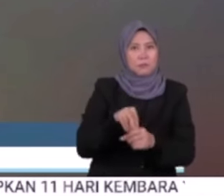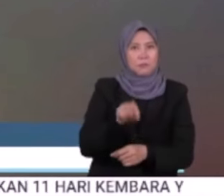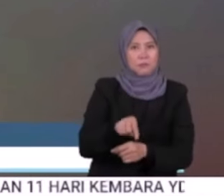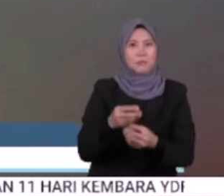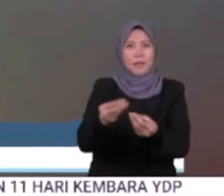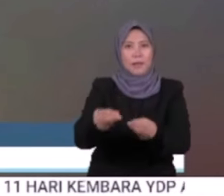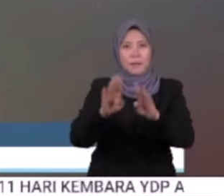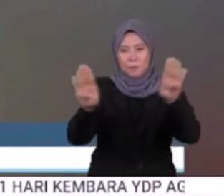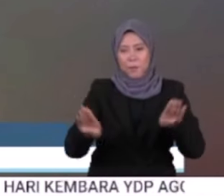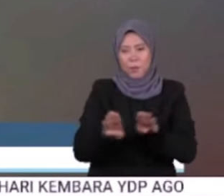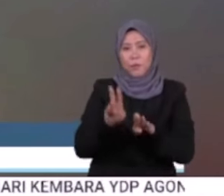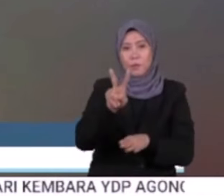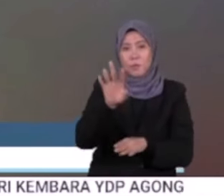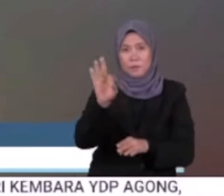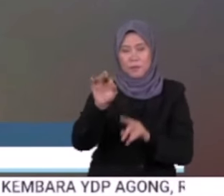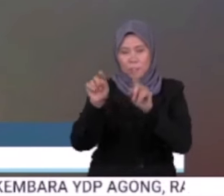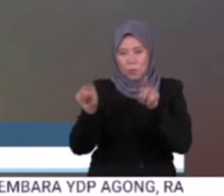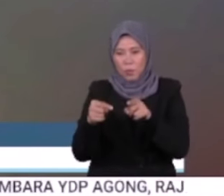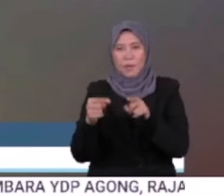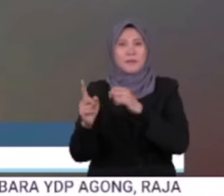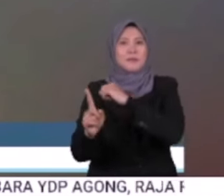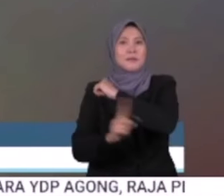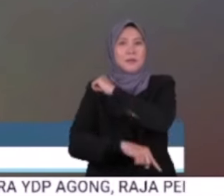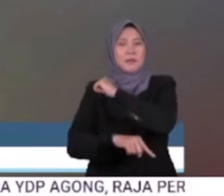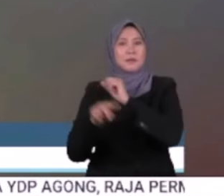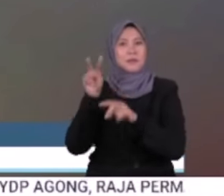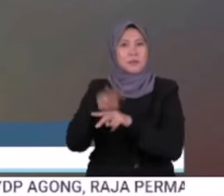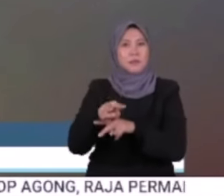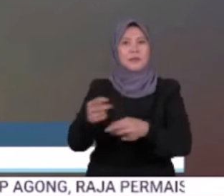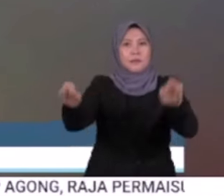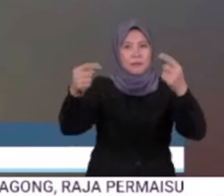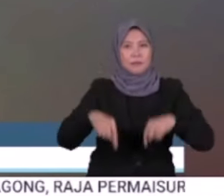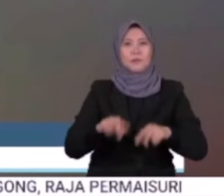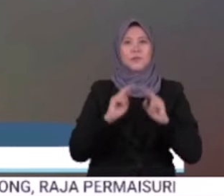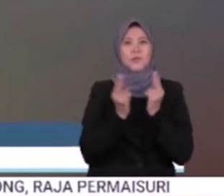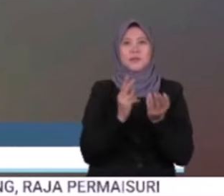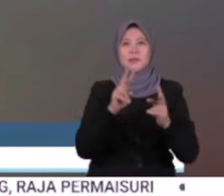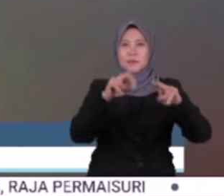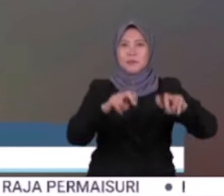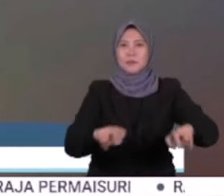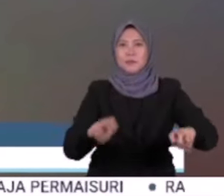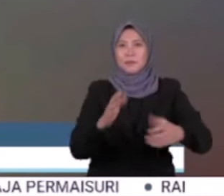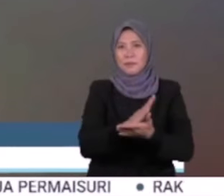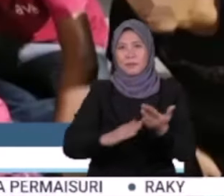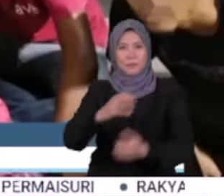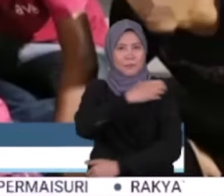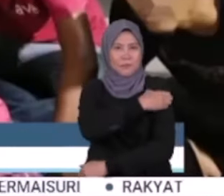telah diberikan Borang 29 dalam kurungan zaman kepada saksi untuk hadir di universitas